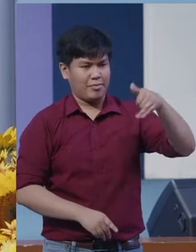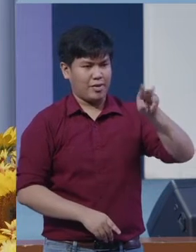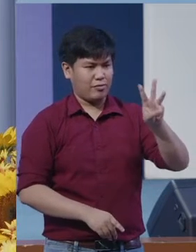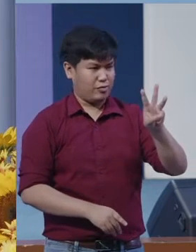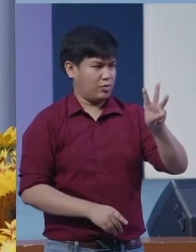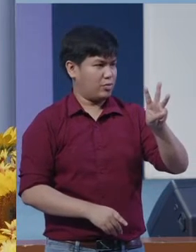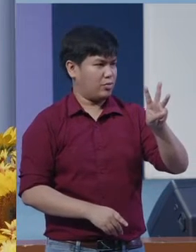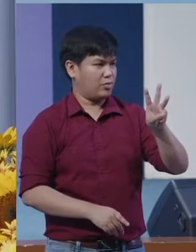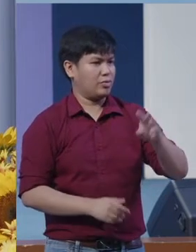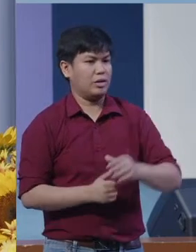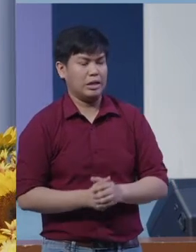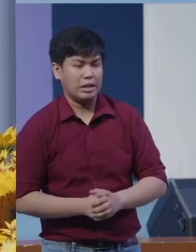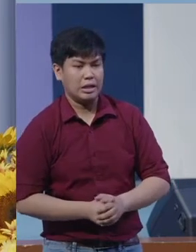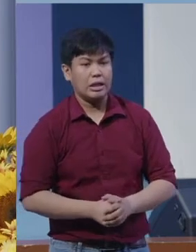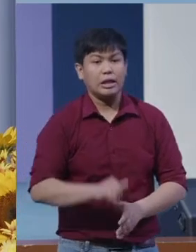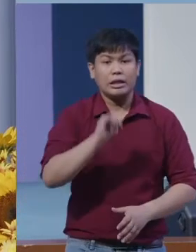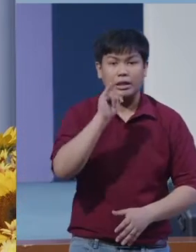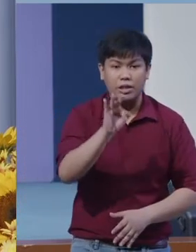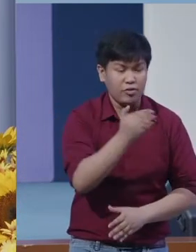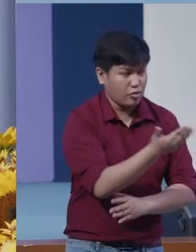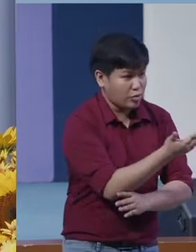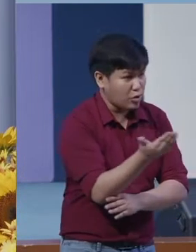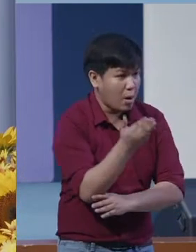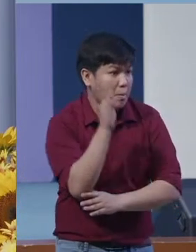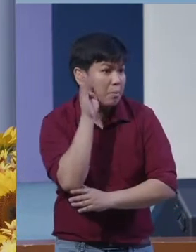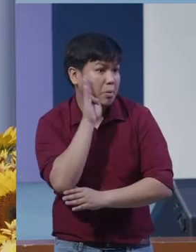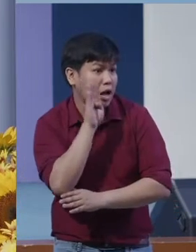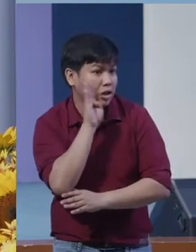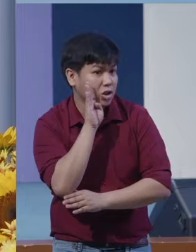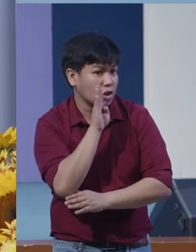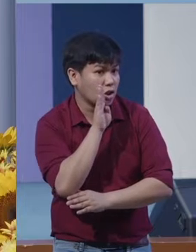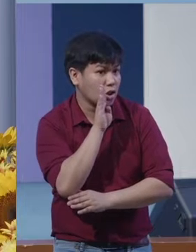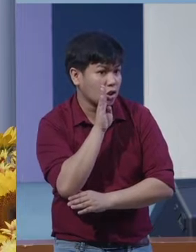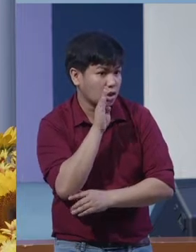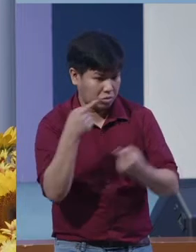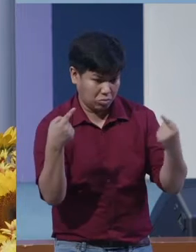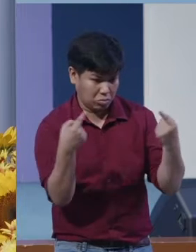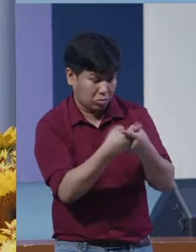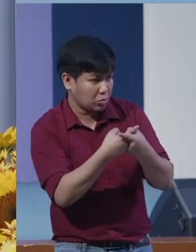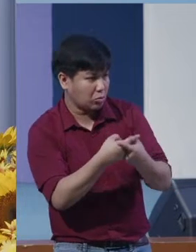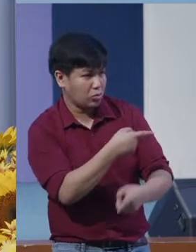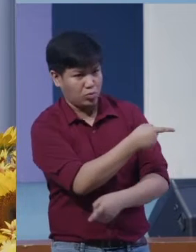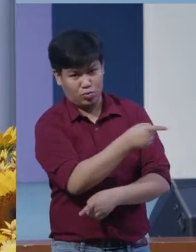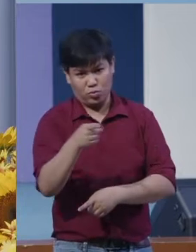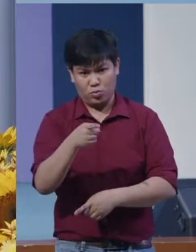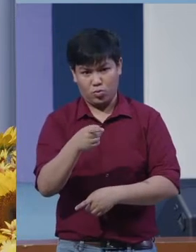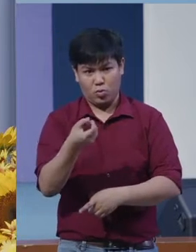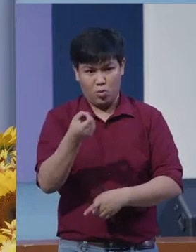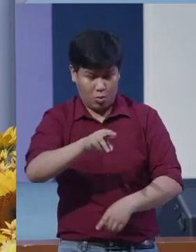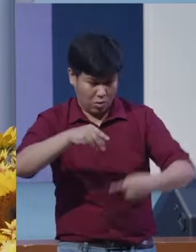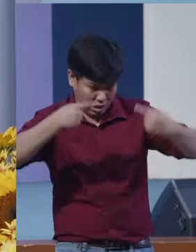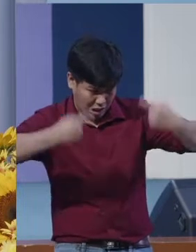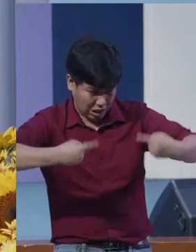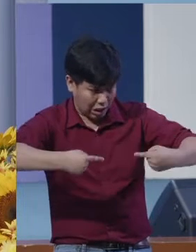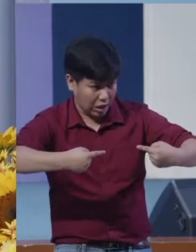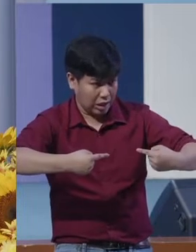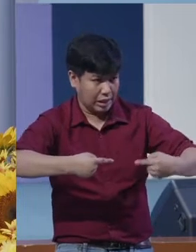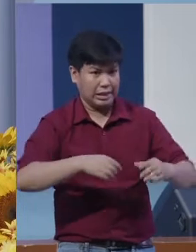18:15. If your brother sins against you, ayan ikaw ang